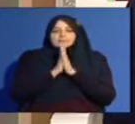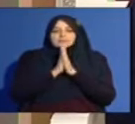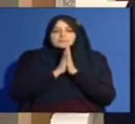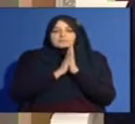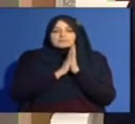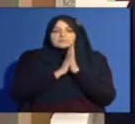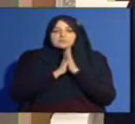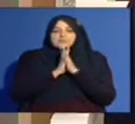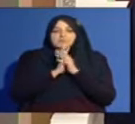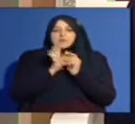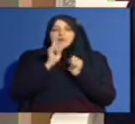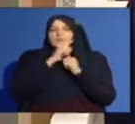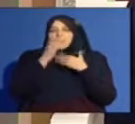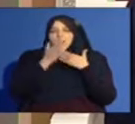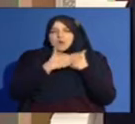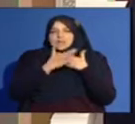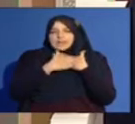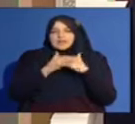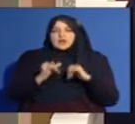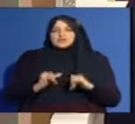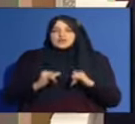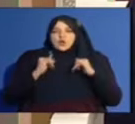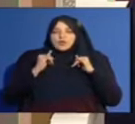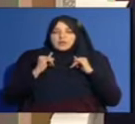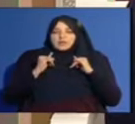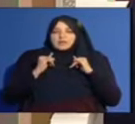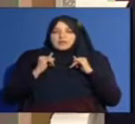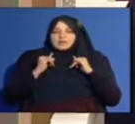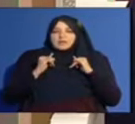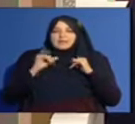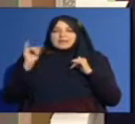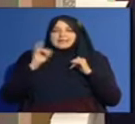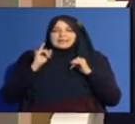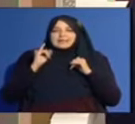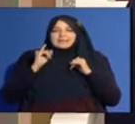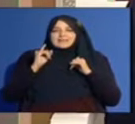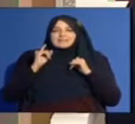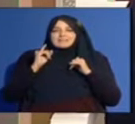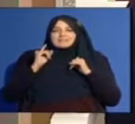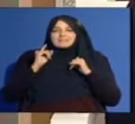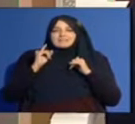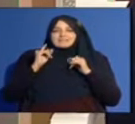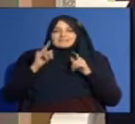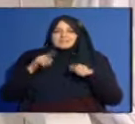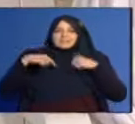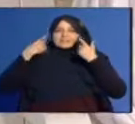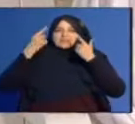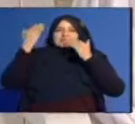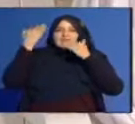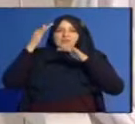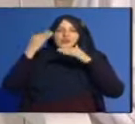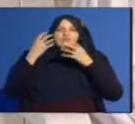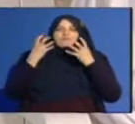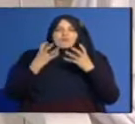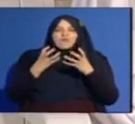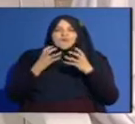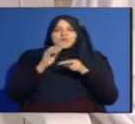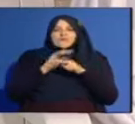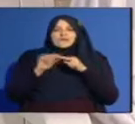جست نصيحة للشباب، الشباب هذه اللي هاجر هنا لفرنسا وحاب يعمل كما نقولوا